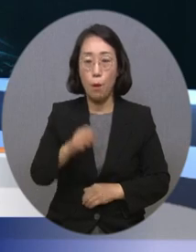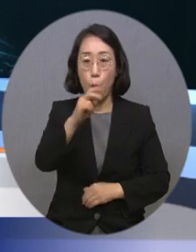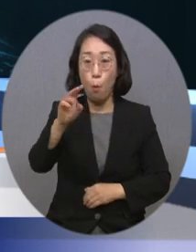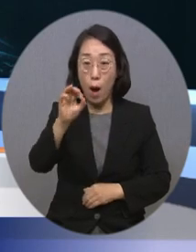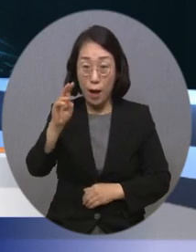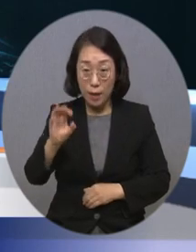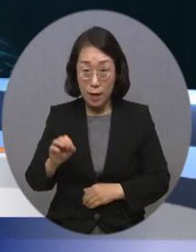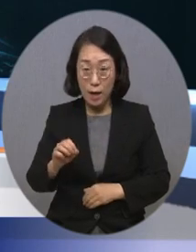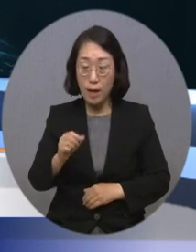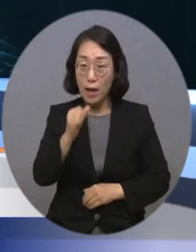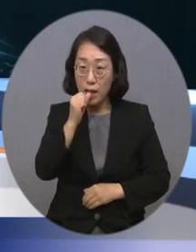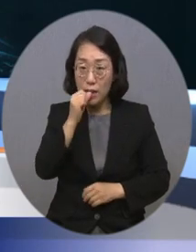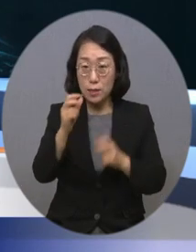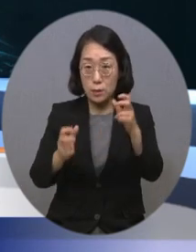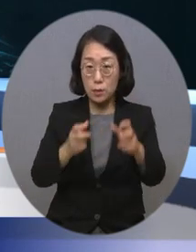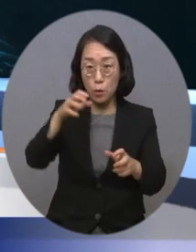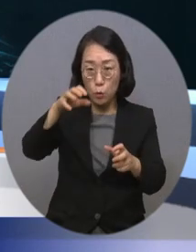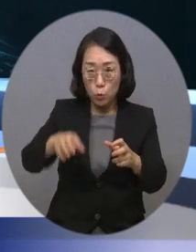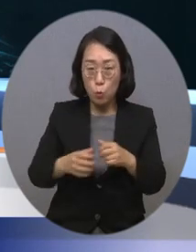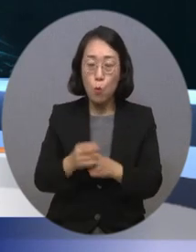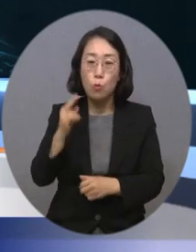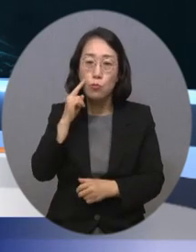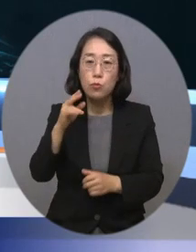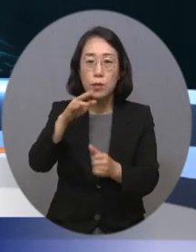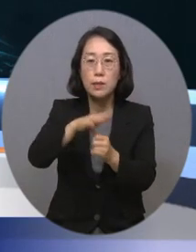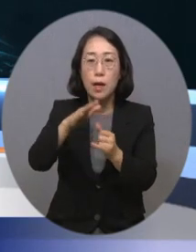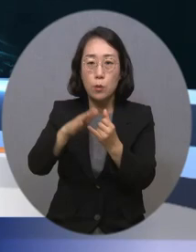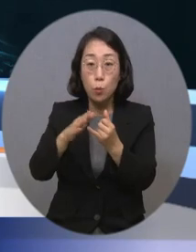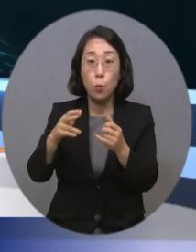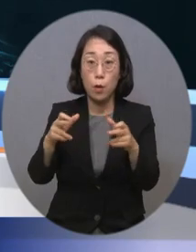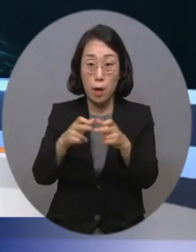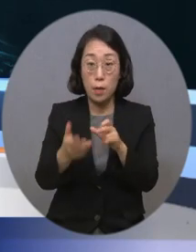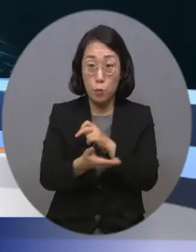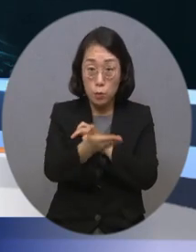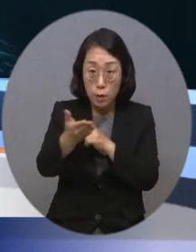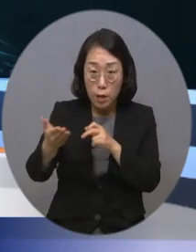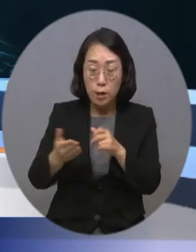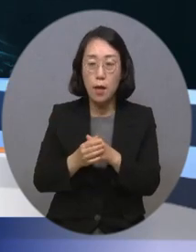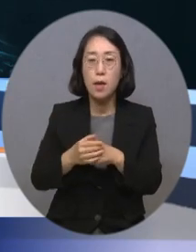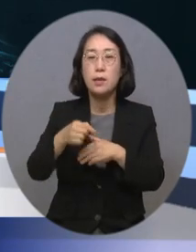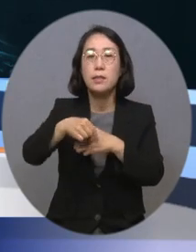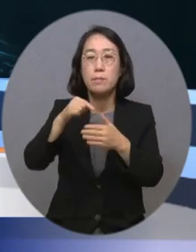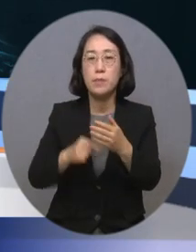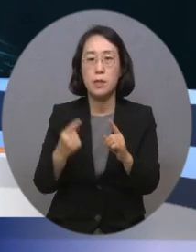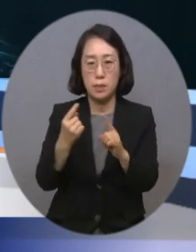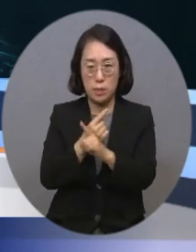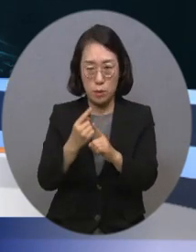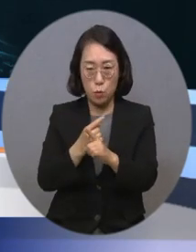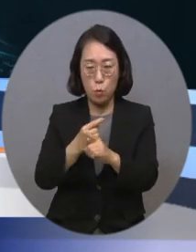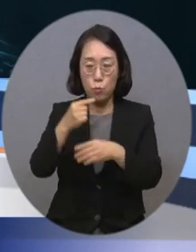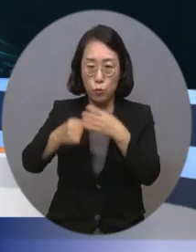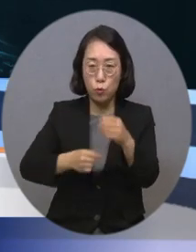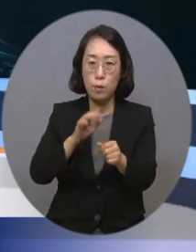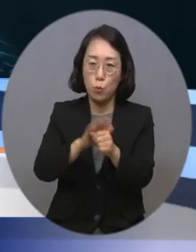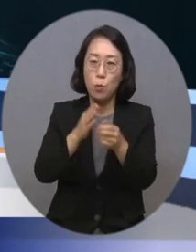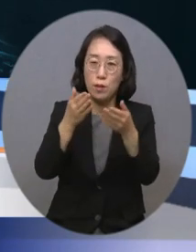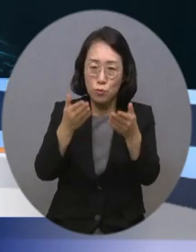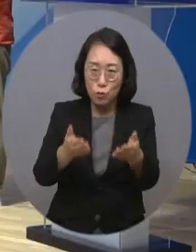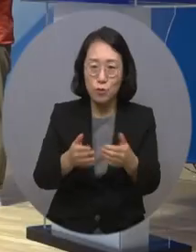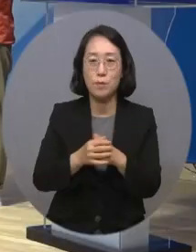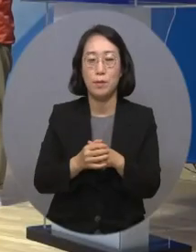광양제철소가 중증장애 아동들에게 심리치유와 체험 프로그램을 통해 희망의 징검다리를 놓아주었습니다.